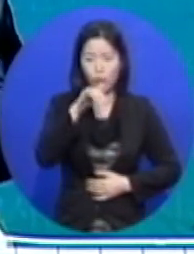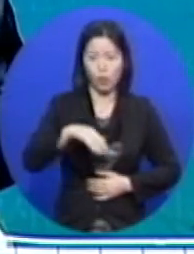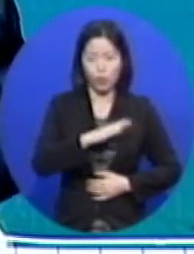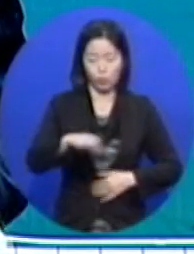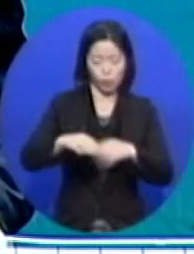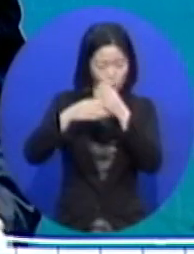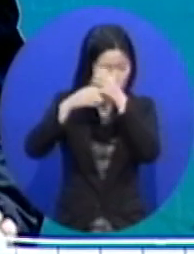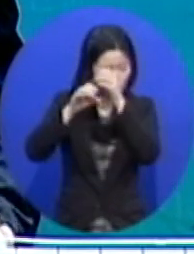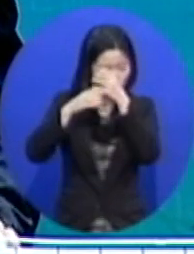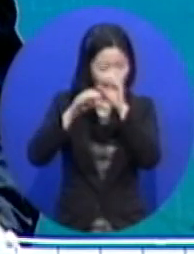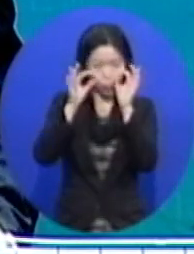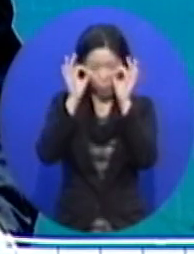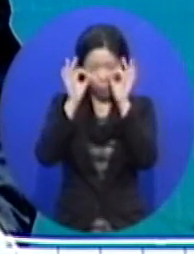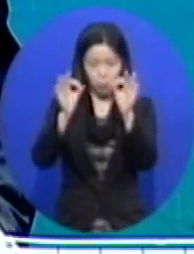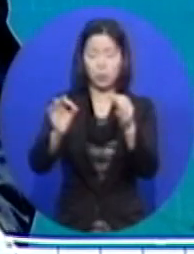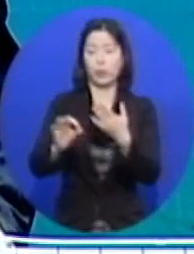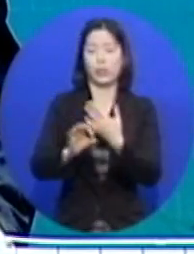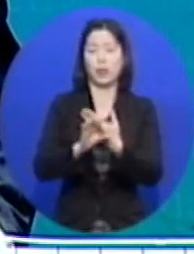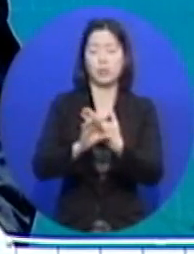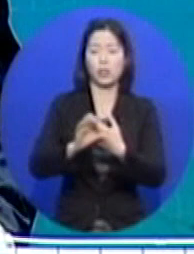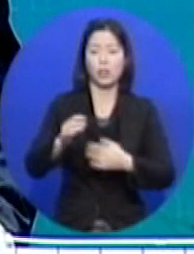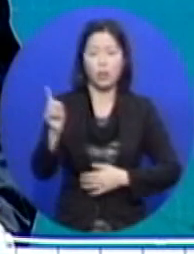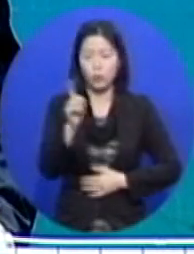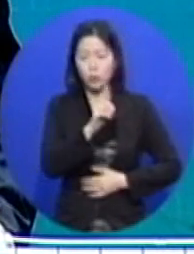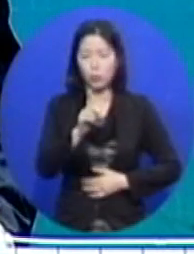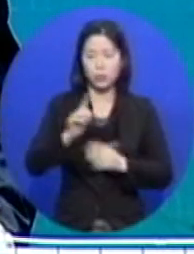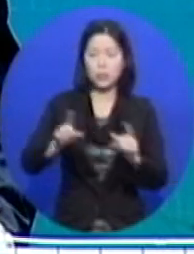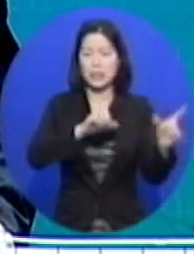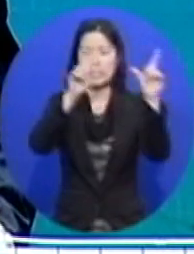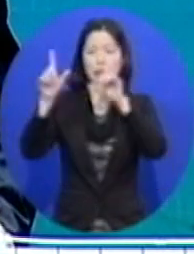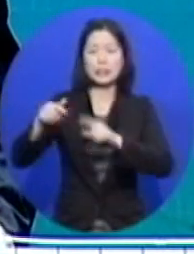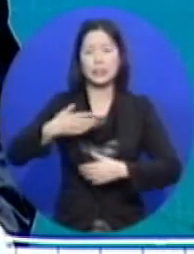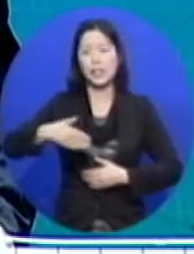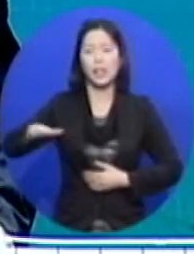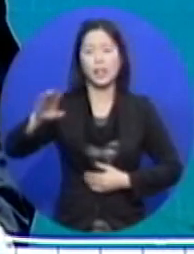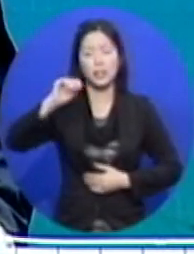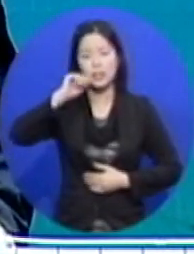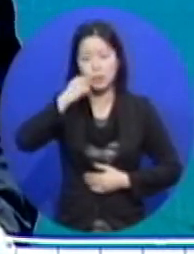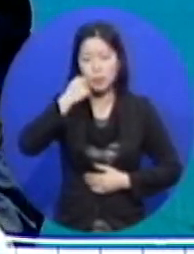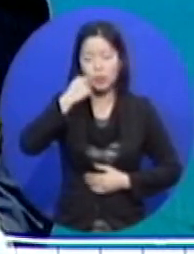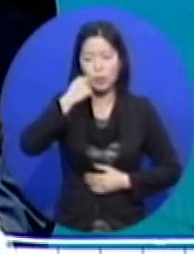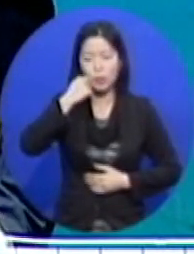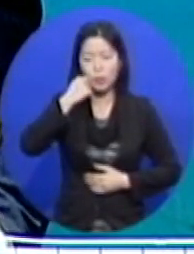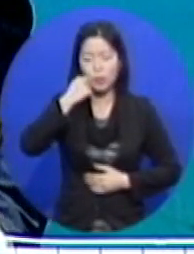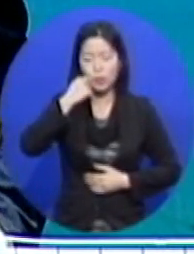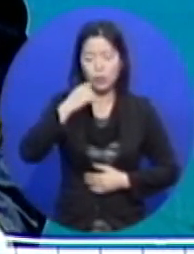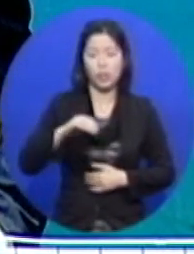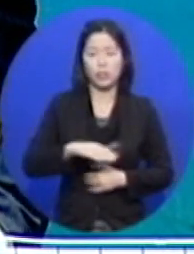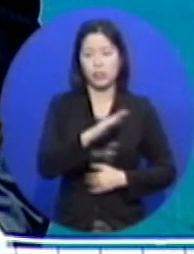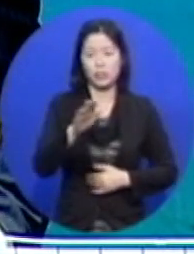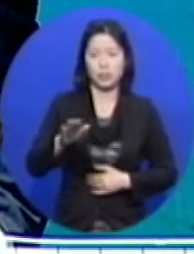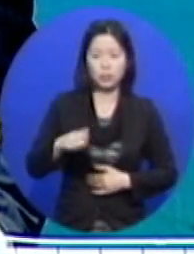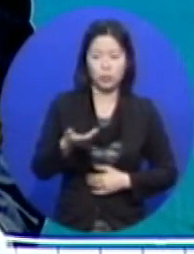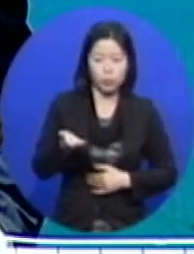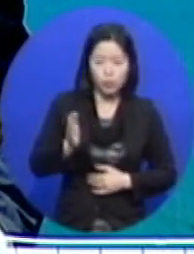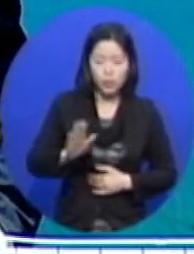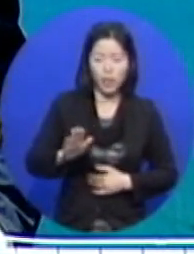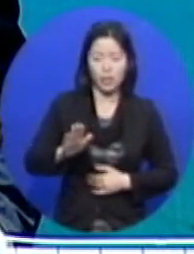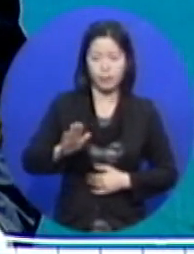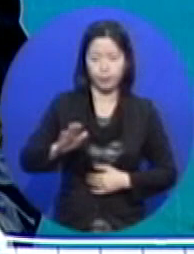보듯이 다 본다면 아마도 무지 살아갈 수 없을 것들입니다 그러나 세균을 우리 입으로 이렇게